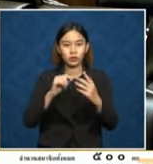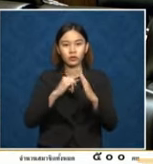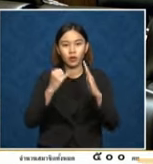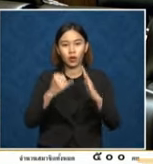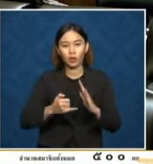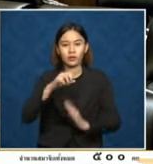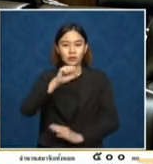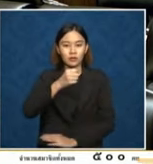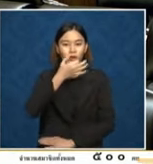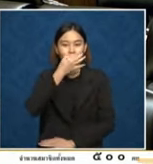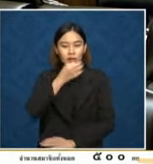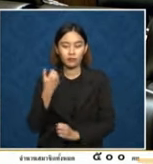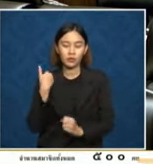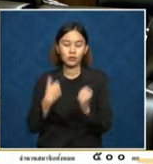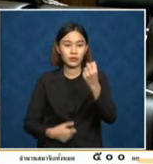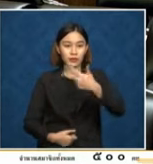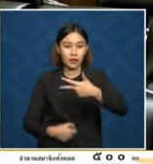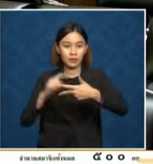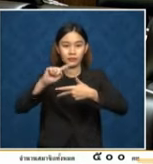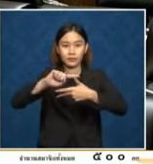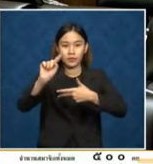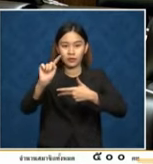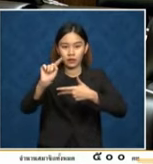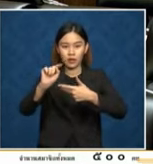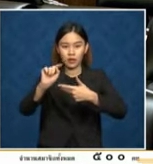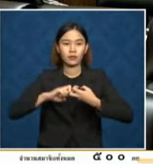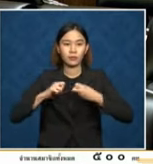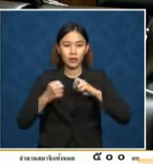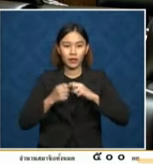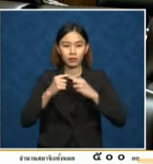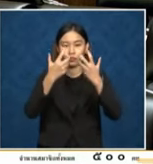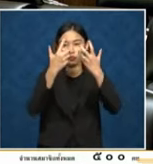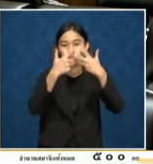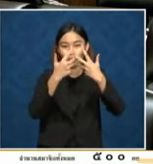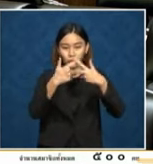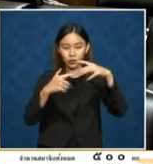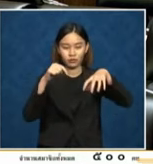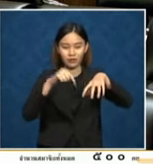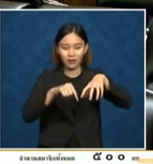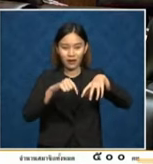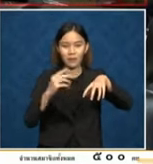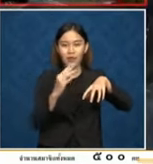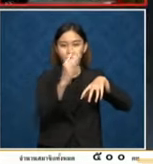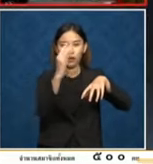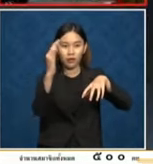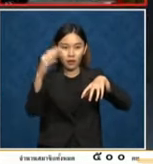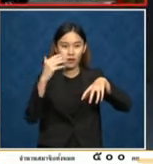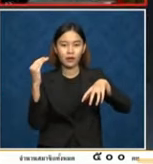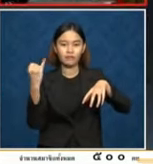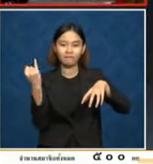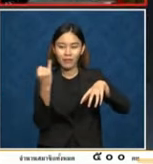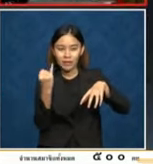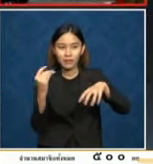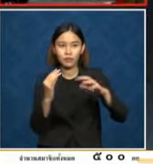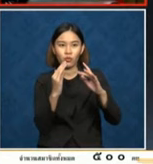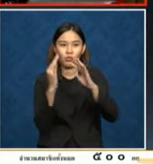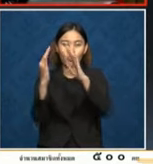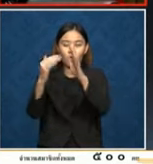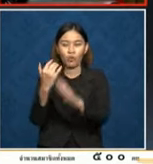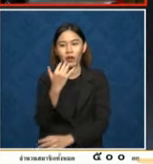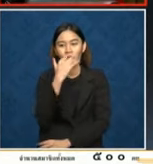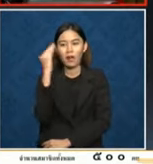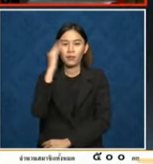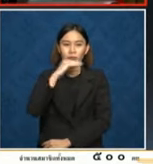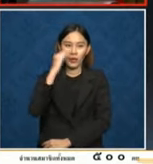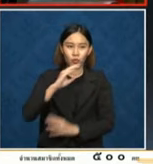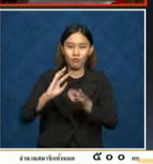ครโดยเร็วทั้งหมด3เรื่องครับ1ครับปัญหาโรงงานอุตสาหกรรมแอบปล่อยควันพิษสร้างฝุ่นพิษส่งกลิ่นเหม็นและละอ